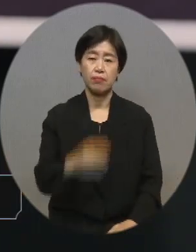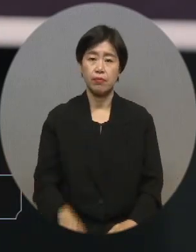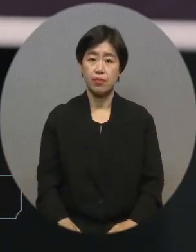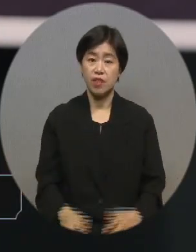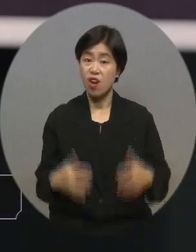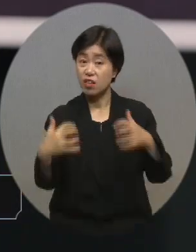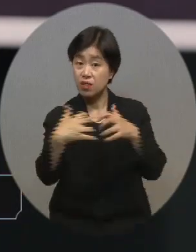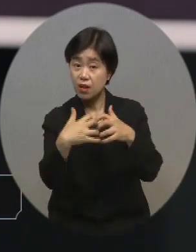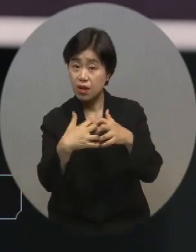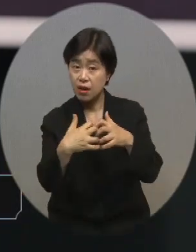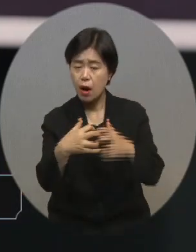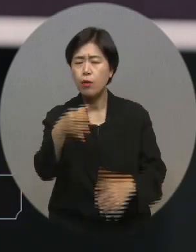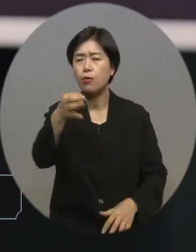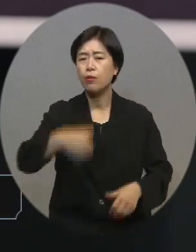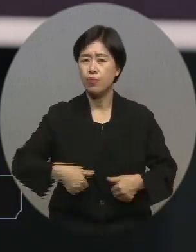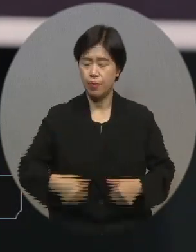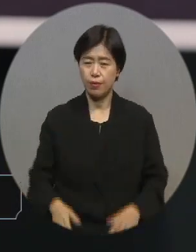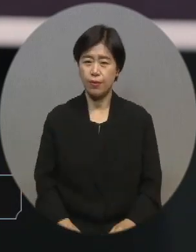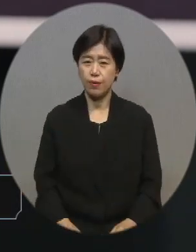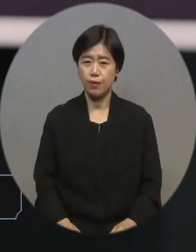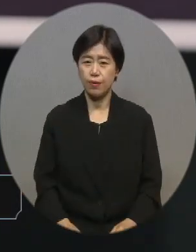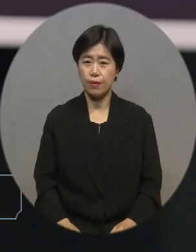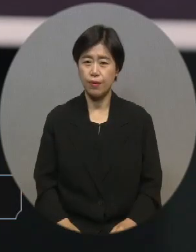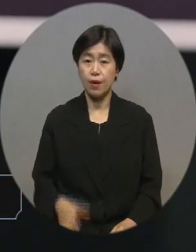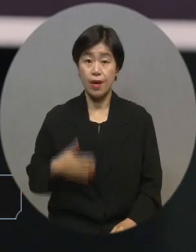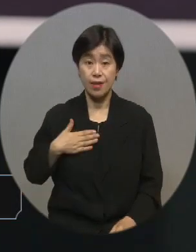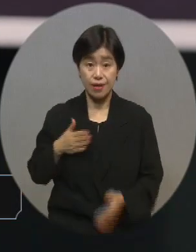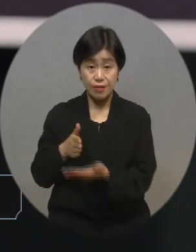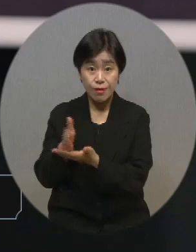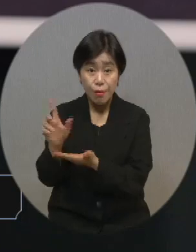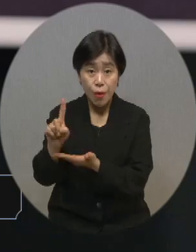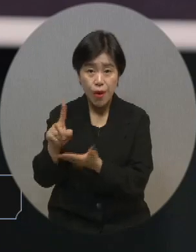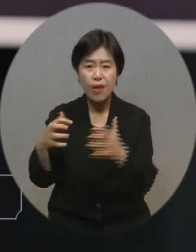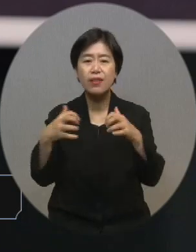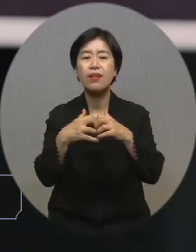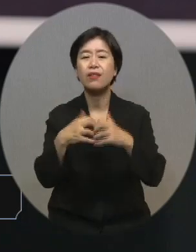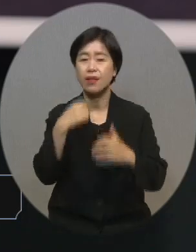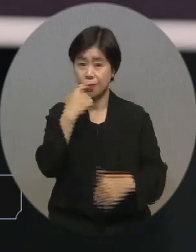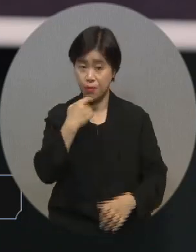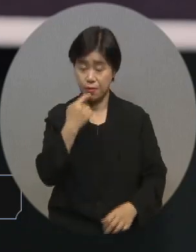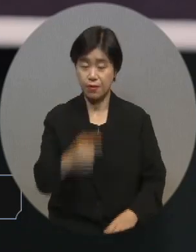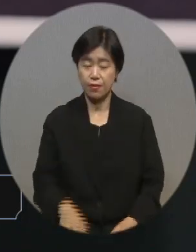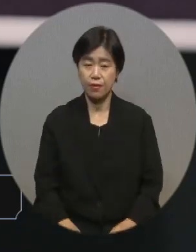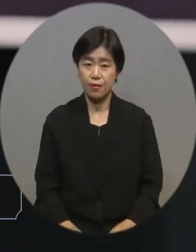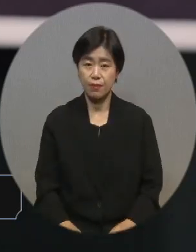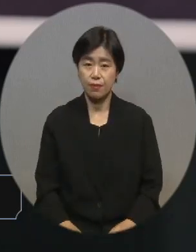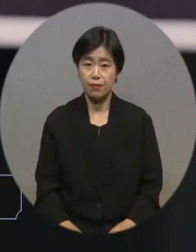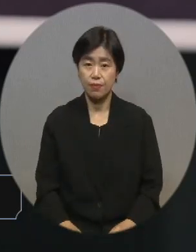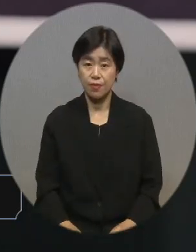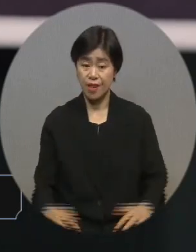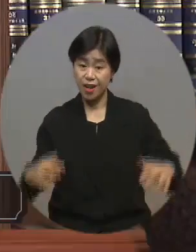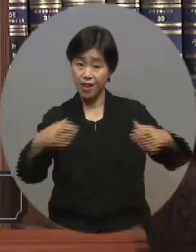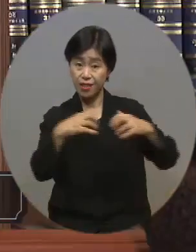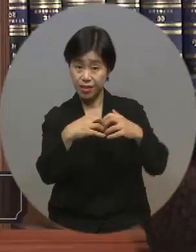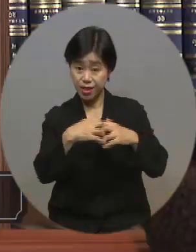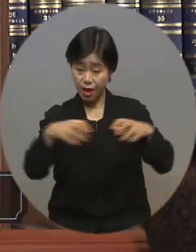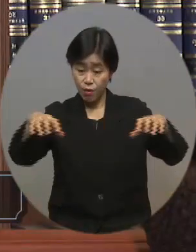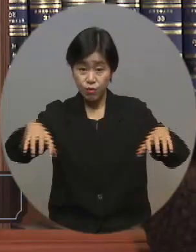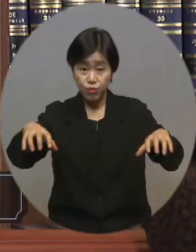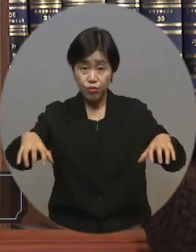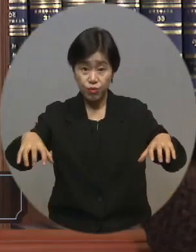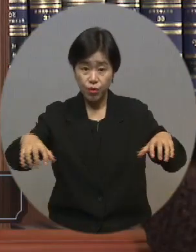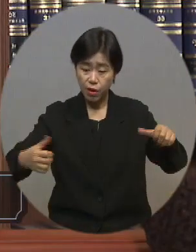하는 거예요. 제가 전공이 전쟁론입니다. 근데 전쟁 그 두 나라가 싸웠을 때 어느